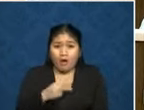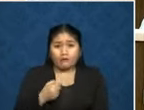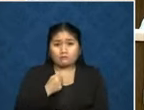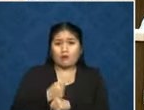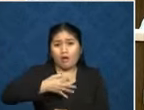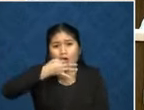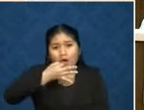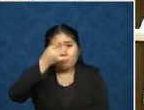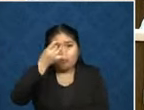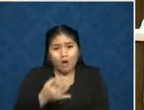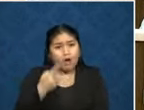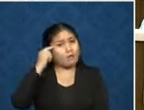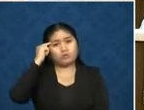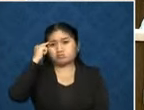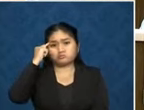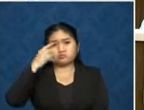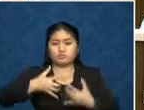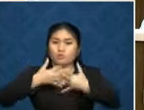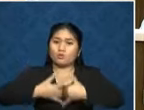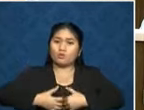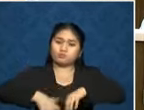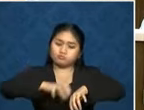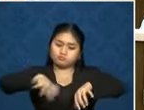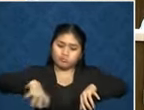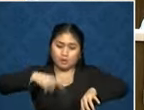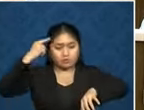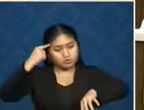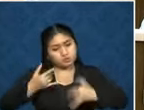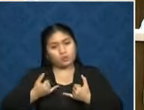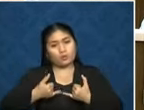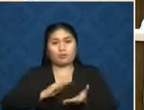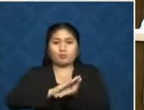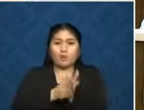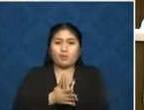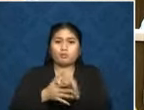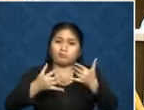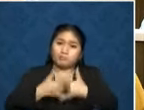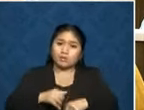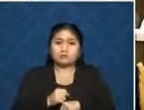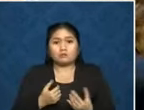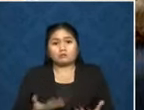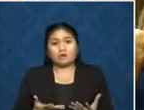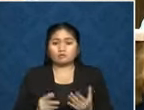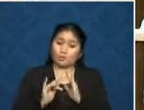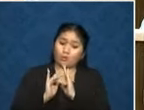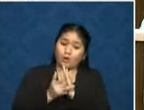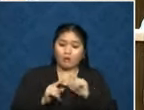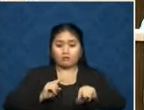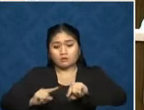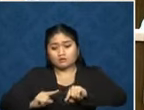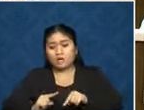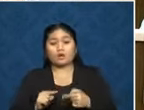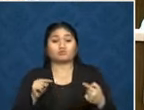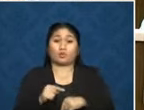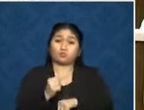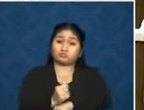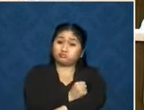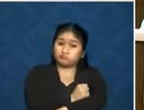ไรโรงงานอุตสาหกรรมที่มีอยู่ก็ต้องปรับเปลี่ยนกรรมวิธีผลิตโดยใช้เทคโนโลยีเข้ามาทดแทนแรงง